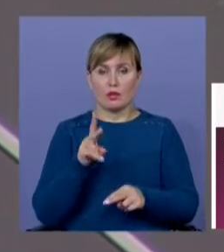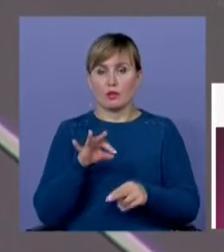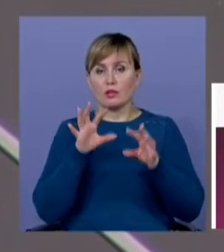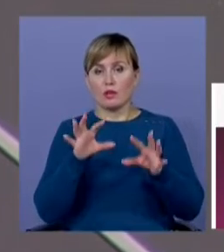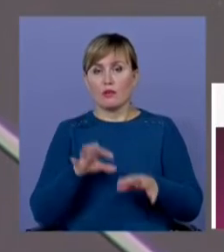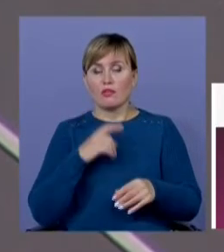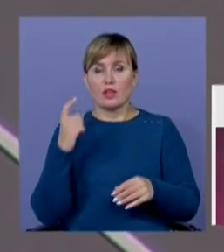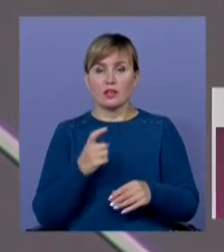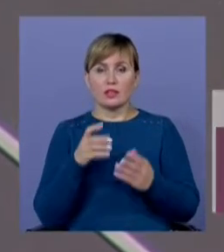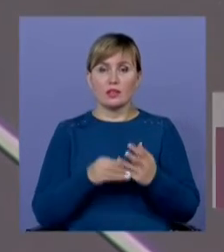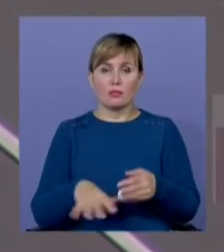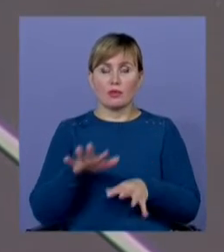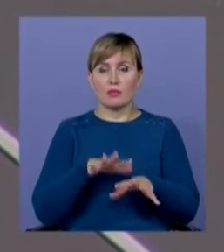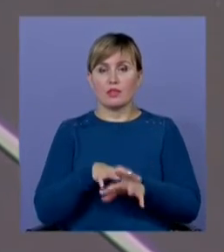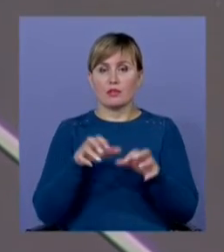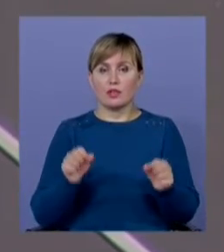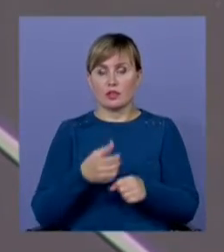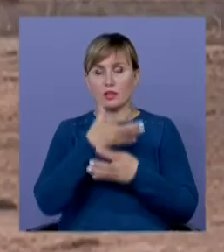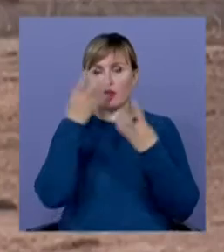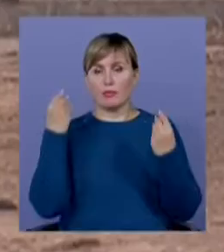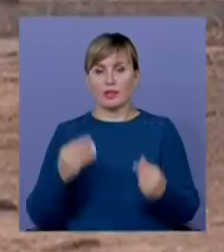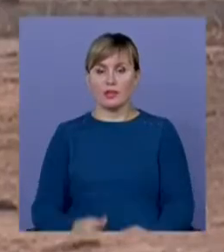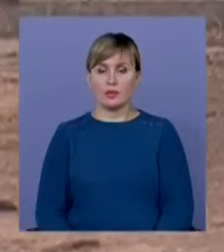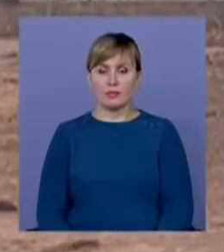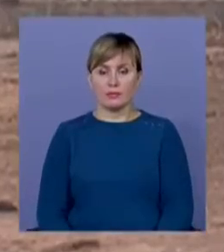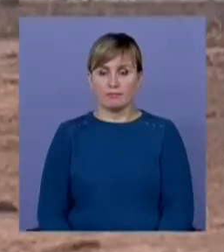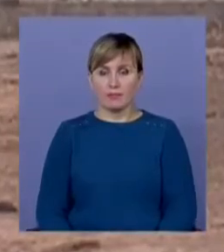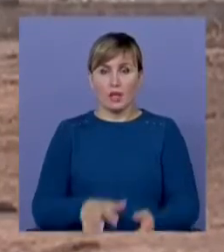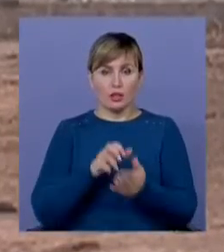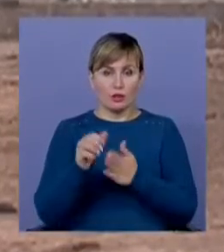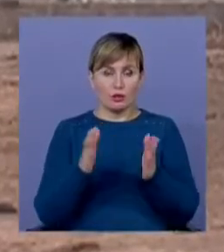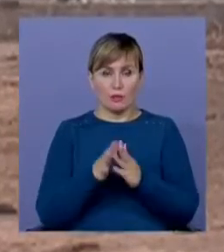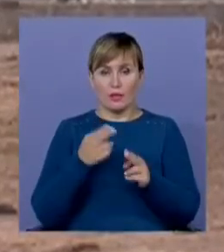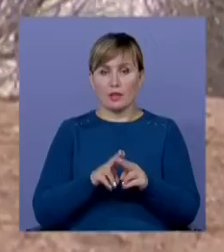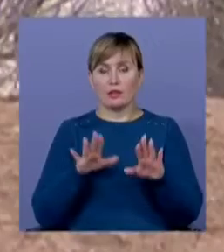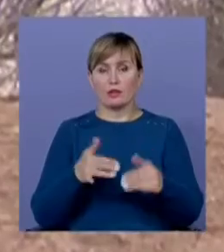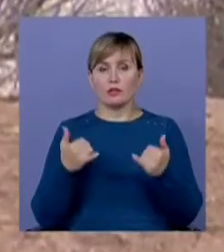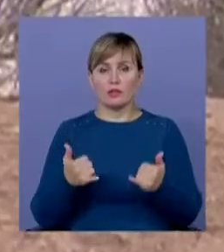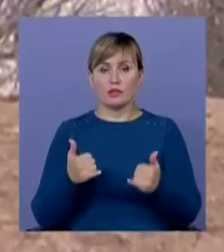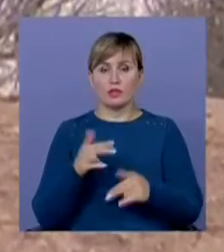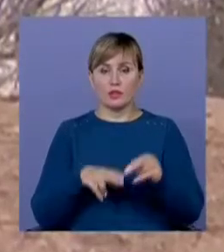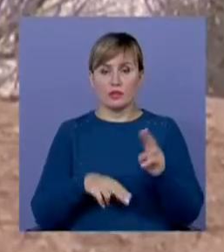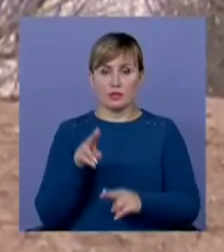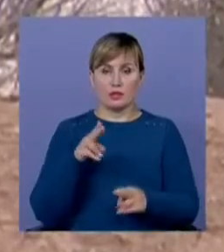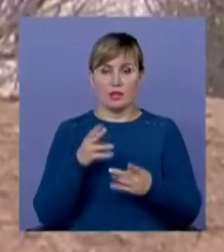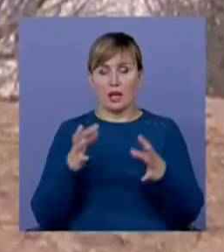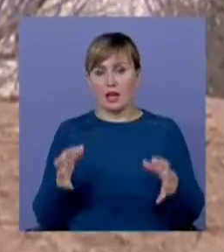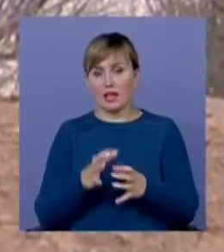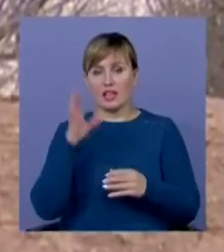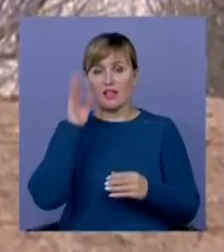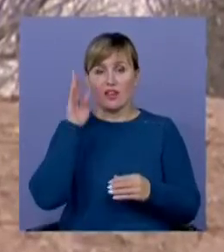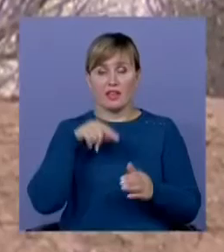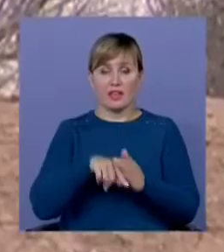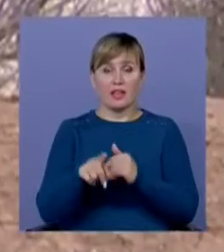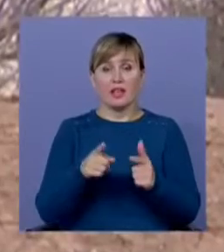законных владельцев земли местные власти почему-то забыли. В снесенном доме, на месте которого сейчас возвышается резервуар для хранения воды, или,